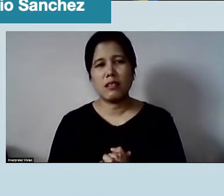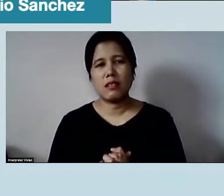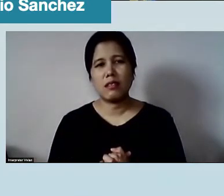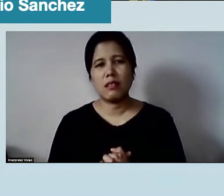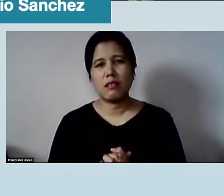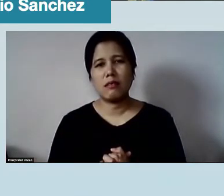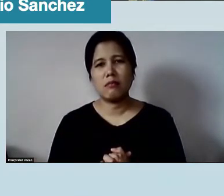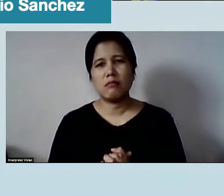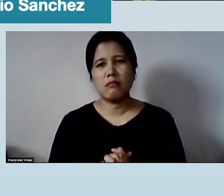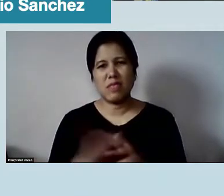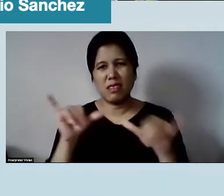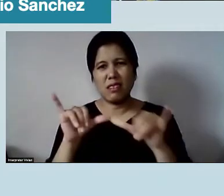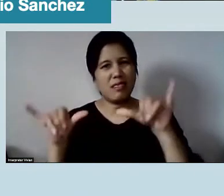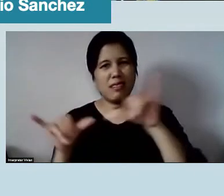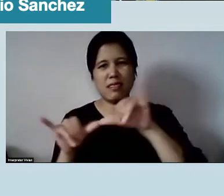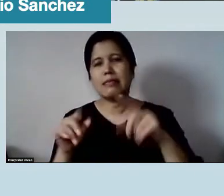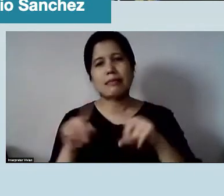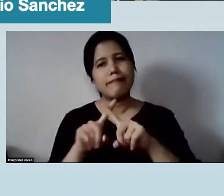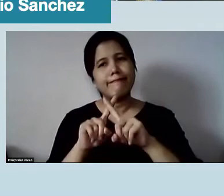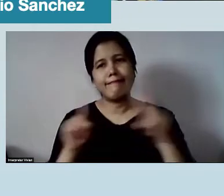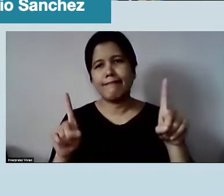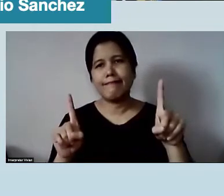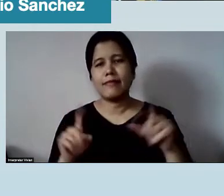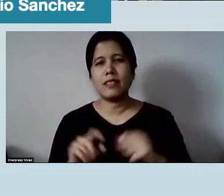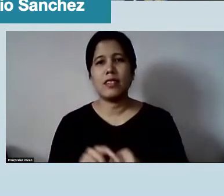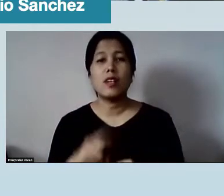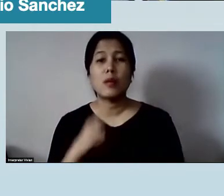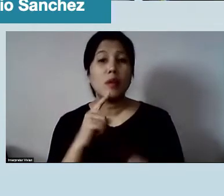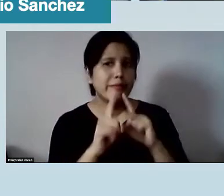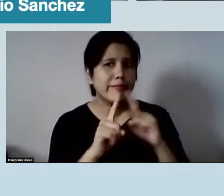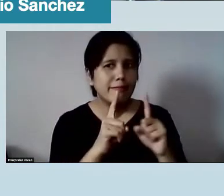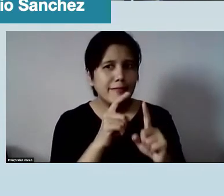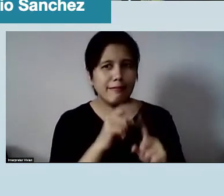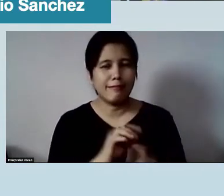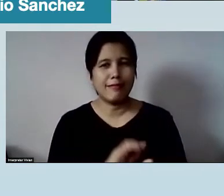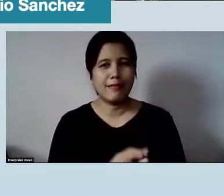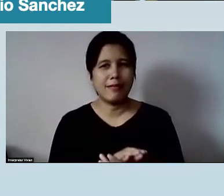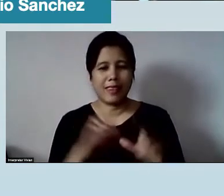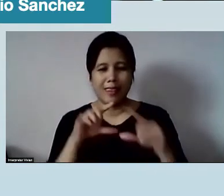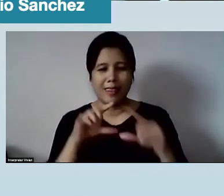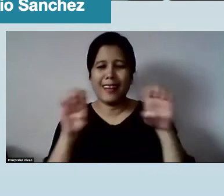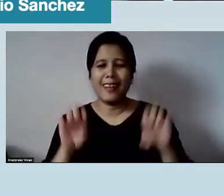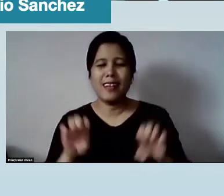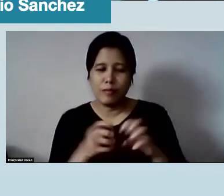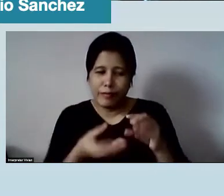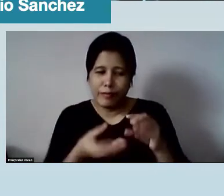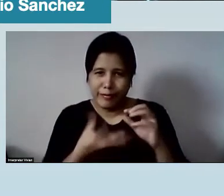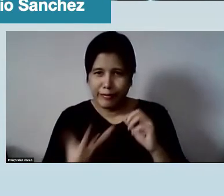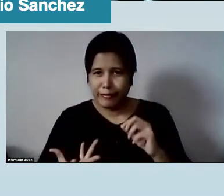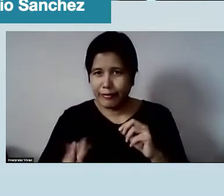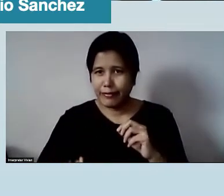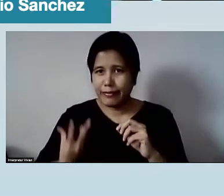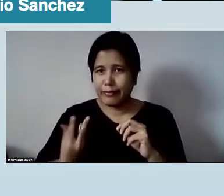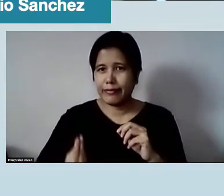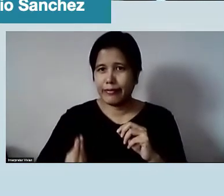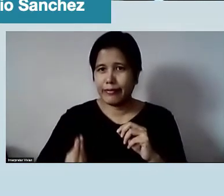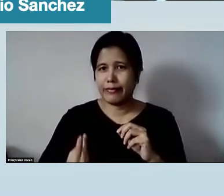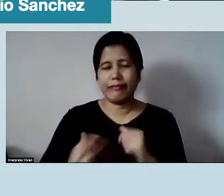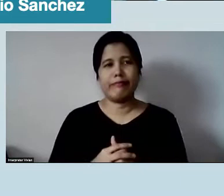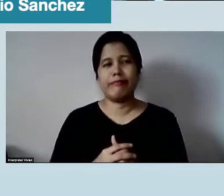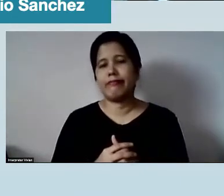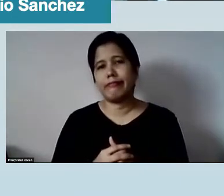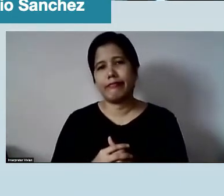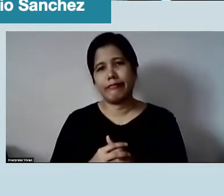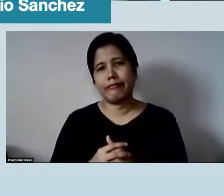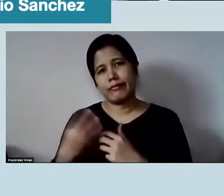Ay sabi, ito na. Pag-usapan na lang natin yan, ito na, naka-envelope na. So, bad practice. Hindi po yan